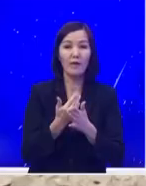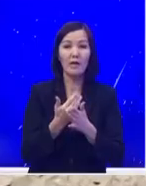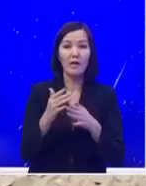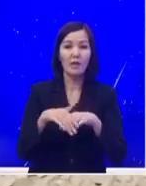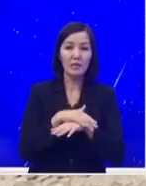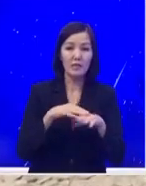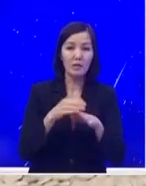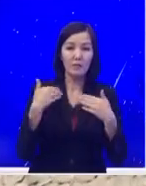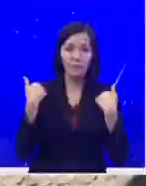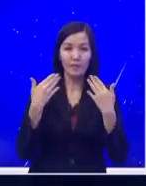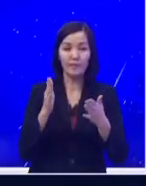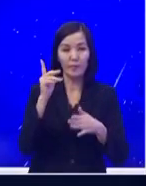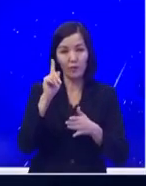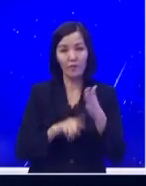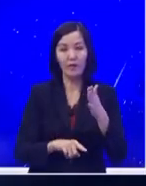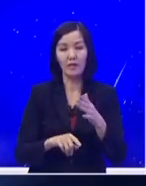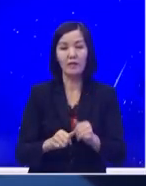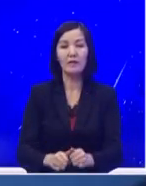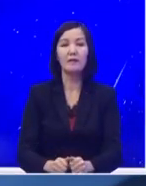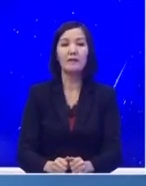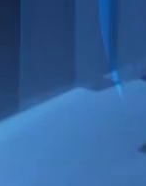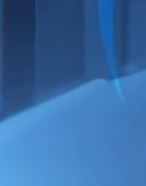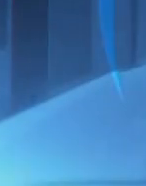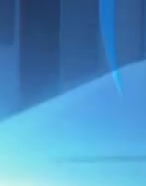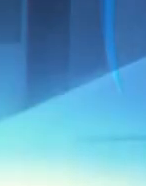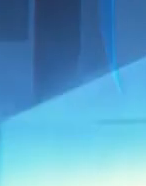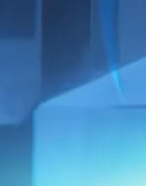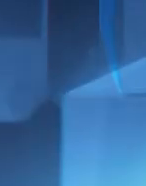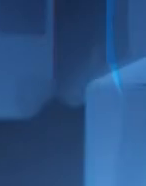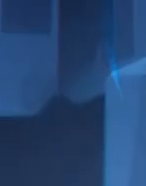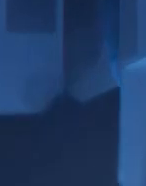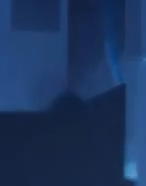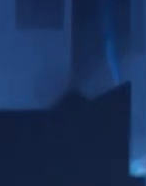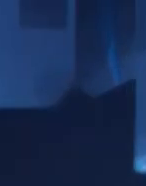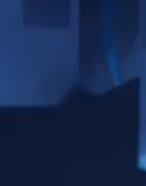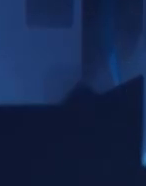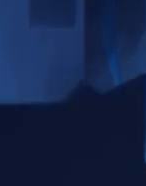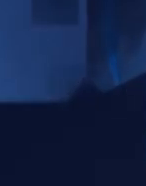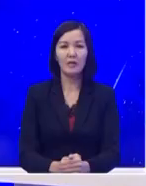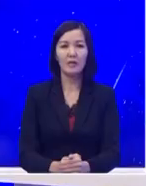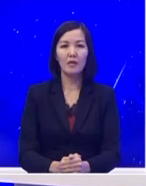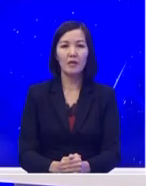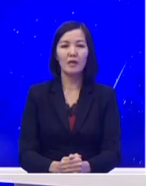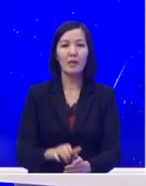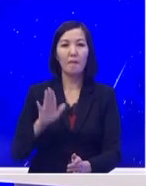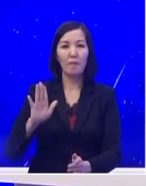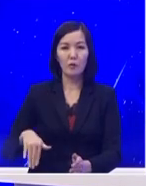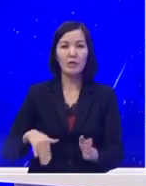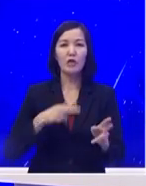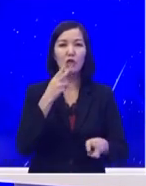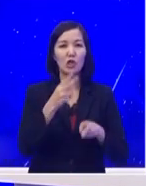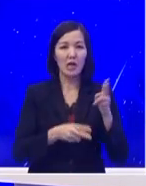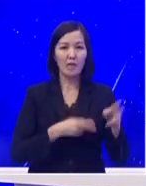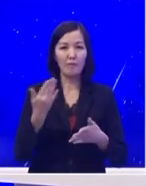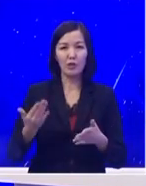Шамалган, уверены местные жители. Илья Манарамбеков, Курманжан Касымжанова, Аманжал Жанкешев, телеканал ЖТСУ. После жалобы